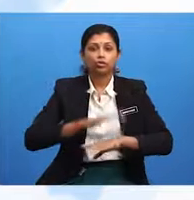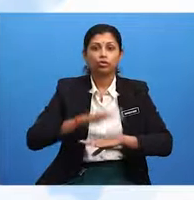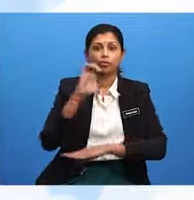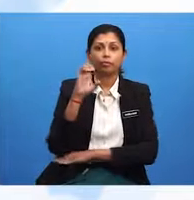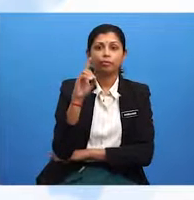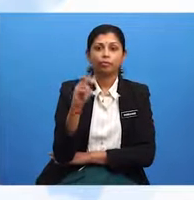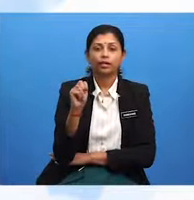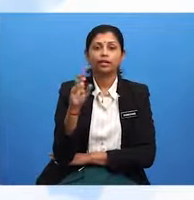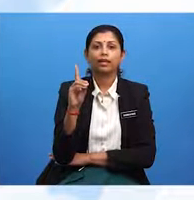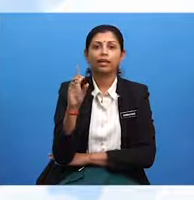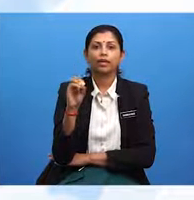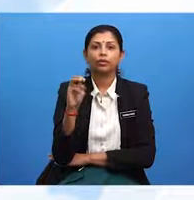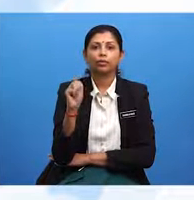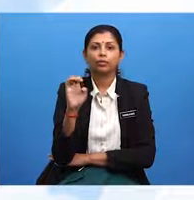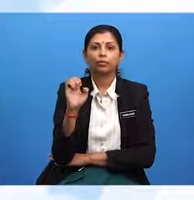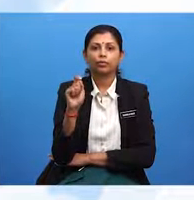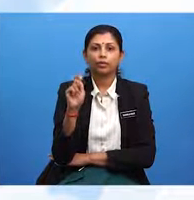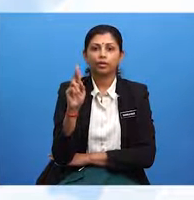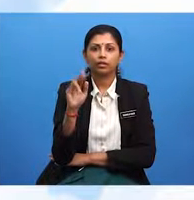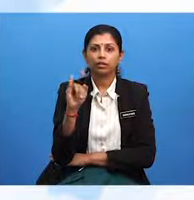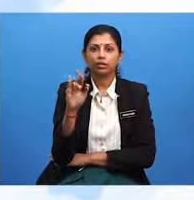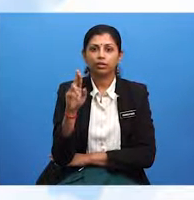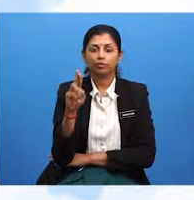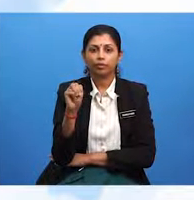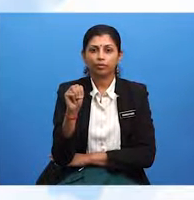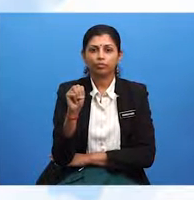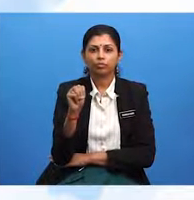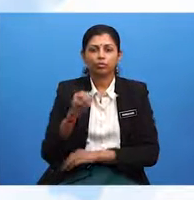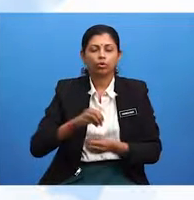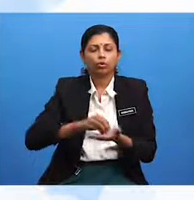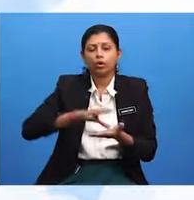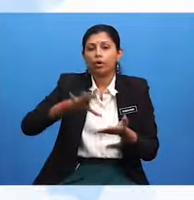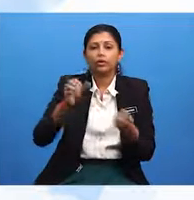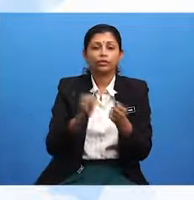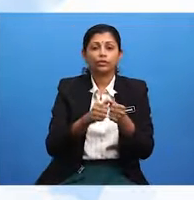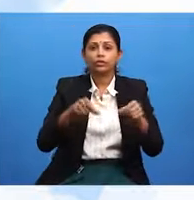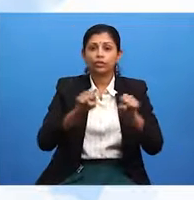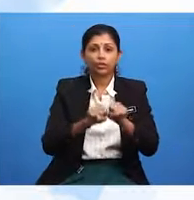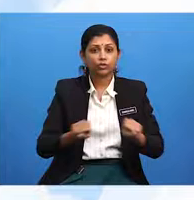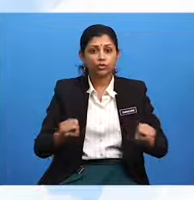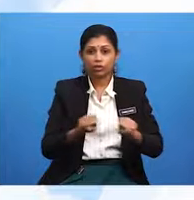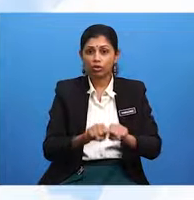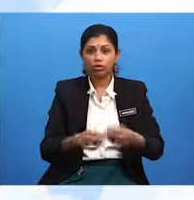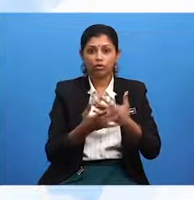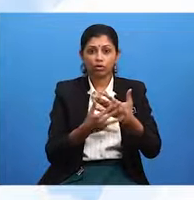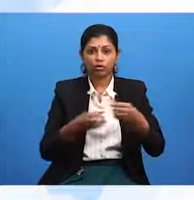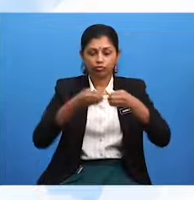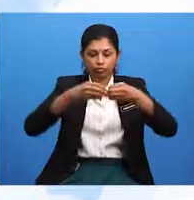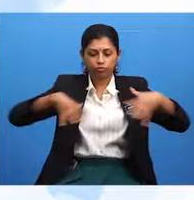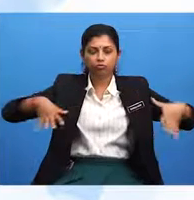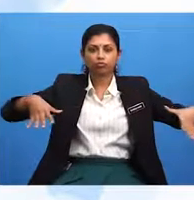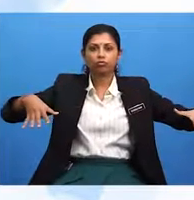tisu-tisu yang berada dalam endometrium yang kaya dengan salur darah